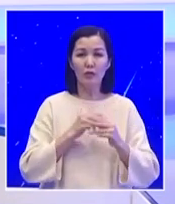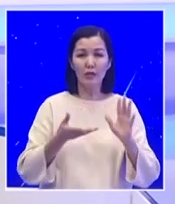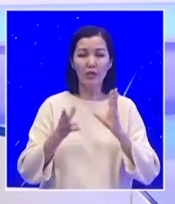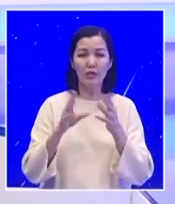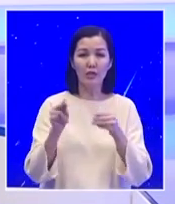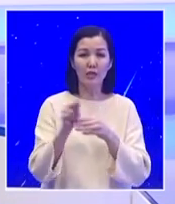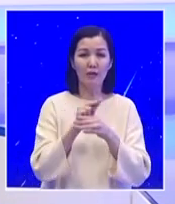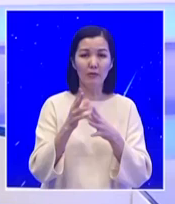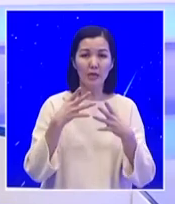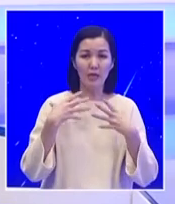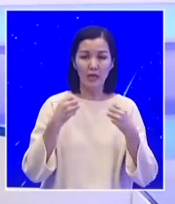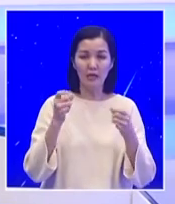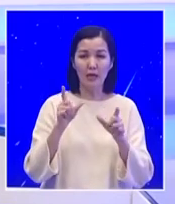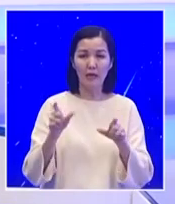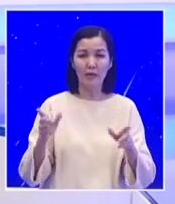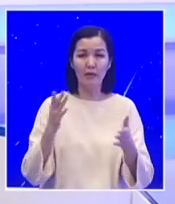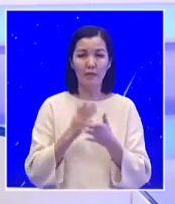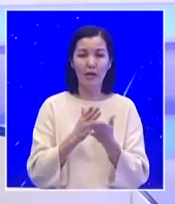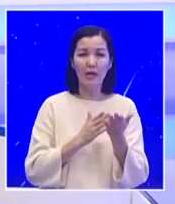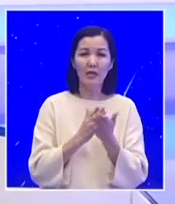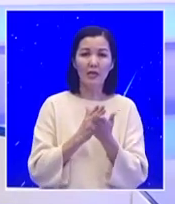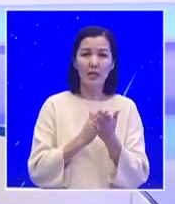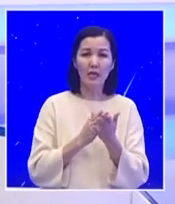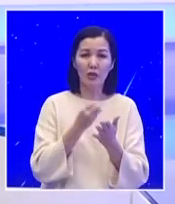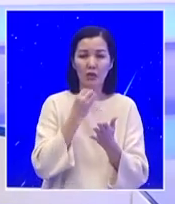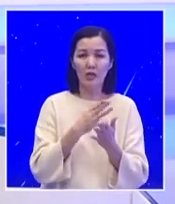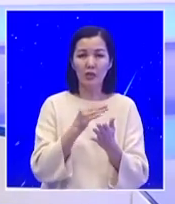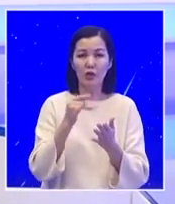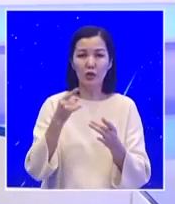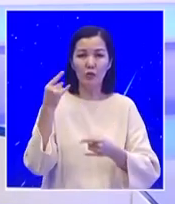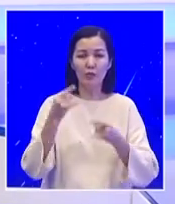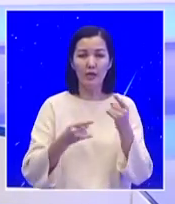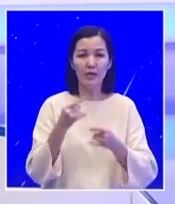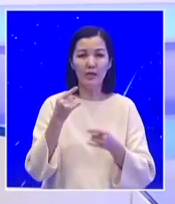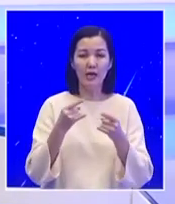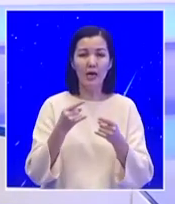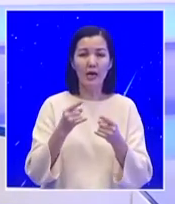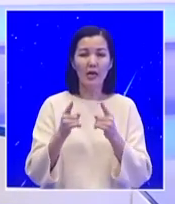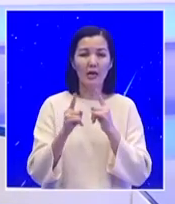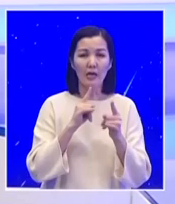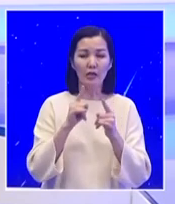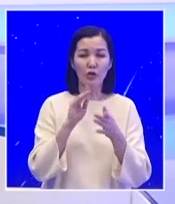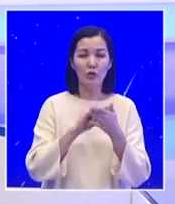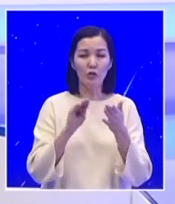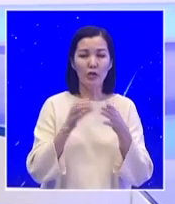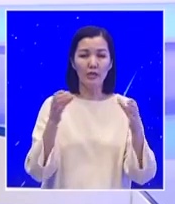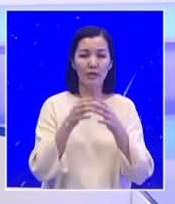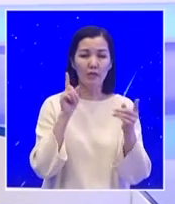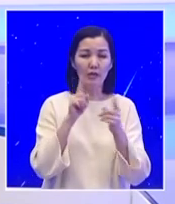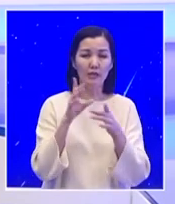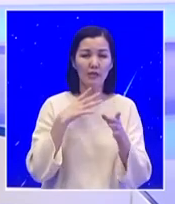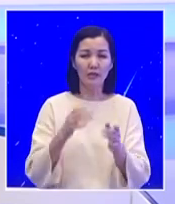нәтижесінде емделгендер де бар. Сала қызметкерлері оң нәтижелермен Жетісу медиа ақпараттық алаңында баспасөз мәслихатында бөлісті.